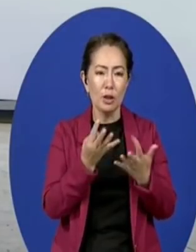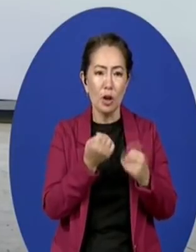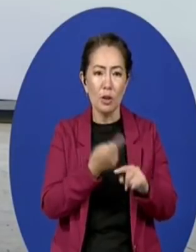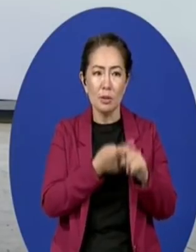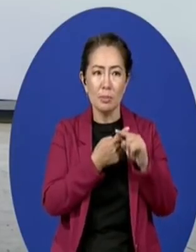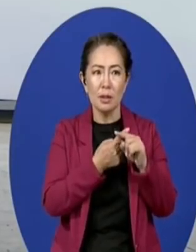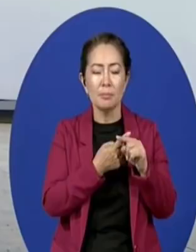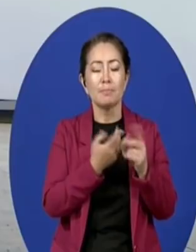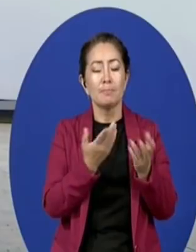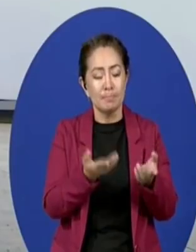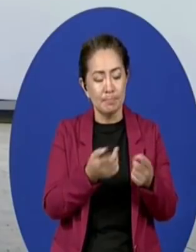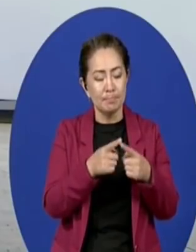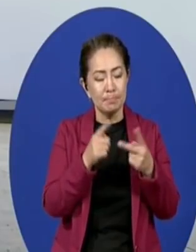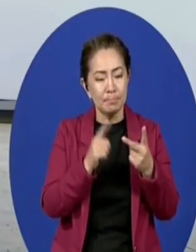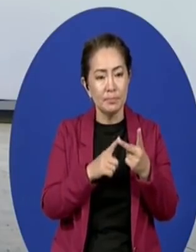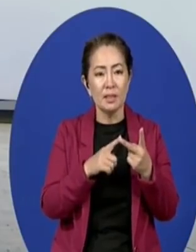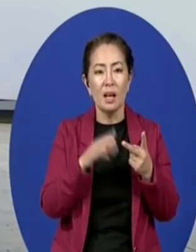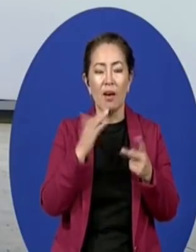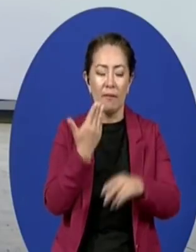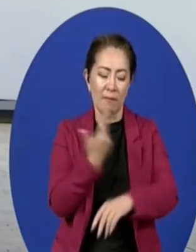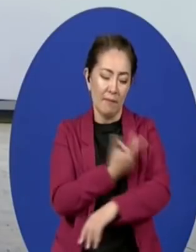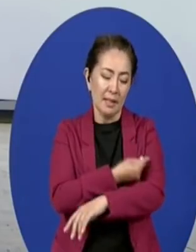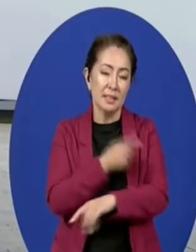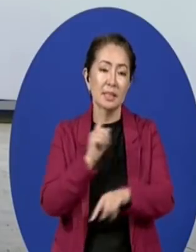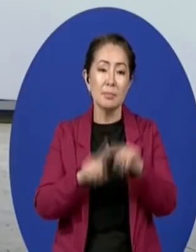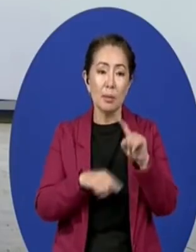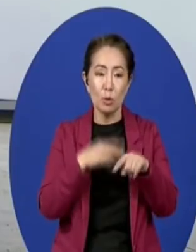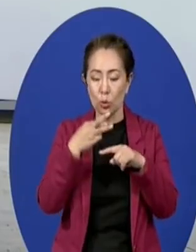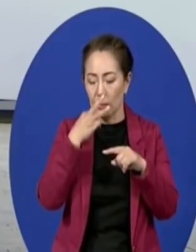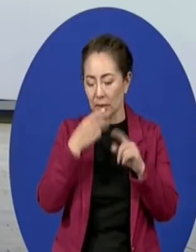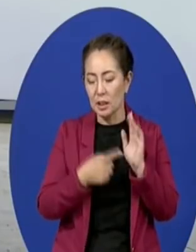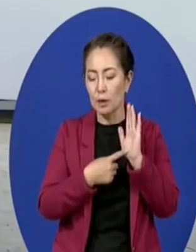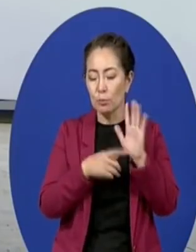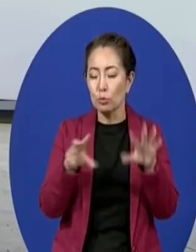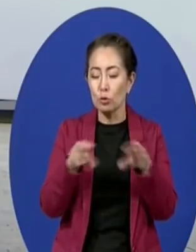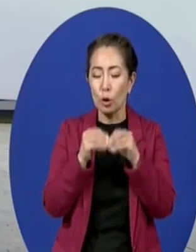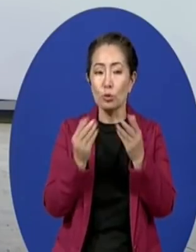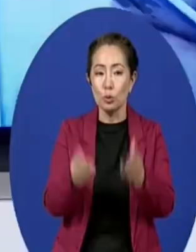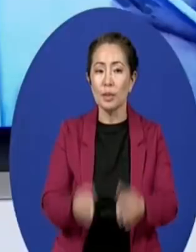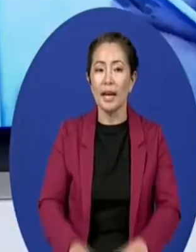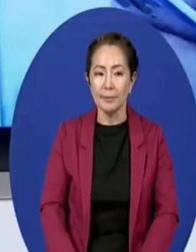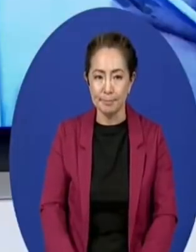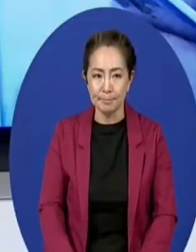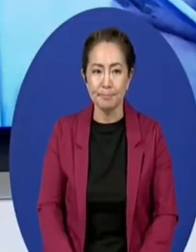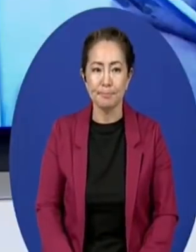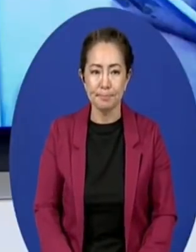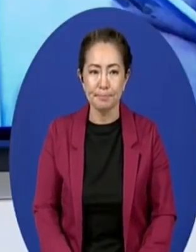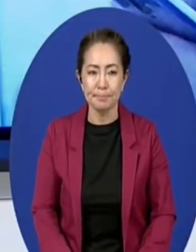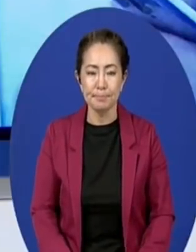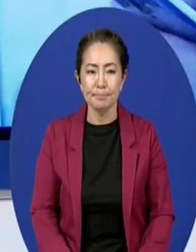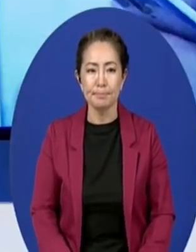өнөөдөр яг ямар байна тийм ээ. За вакцинжуулалт ямар шатндаа явна вэ гэдгийг товчоор хөрөх гэж байна.